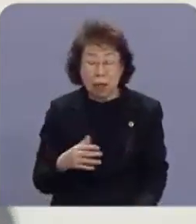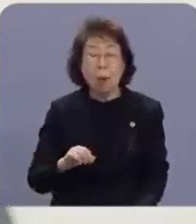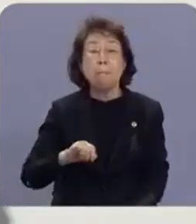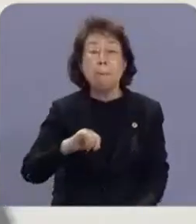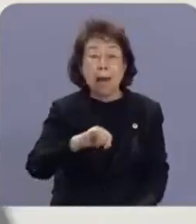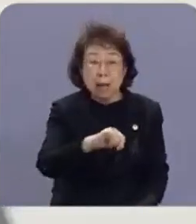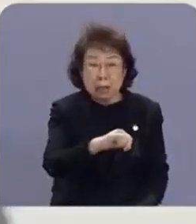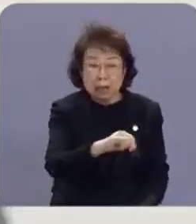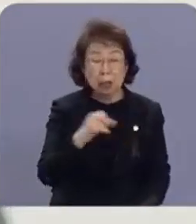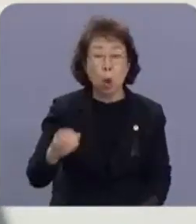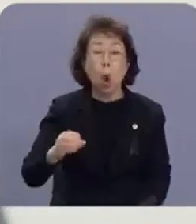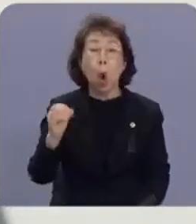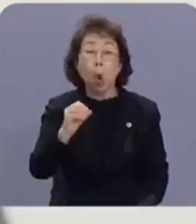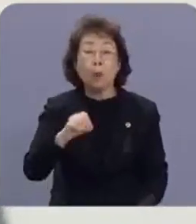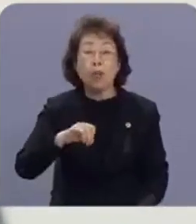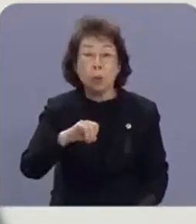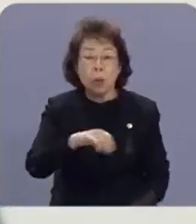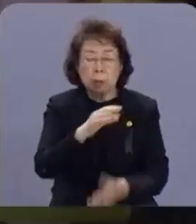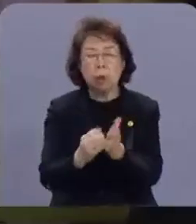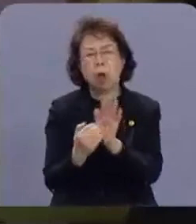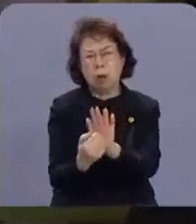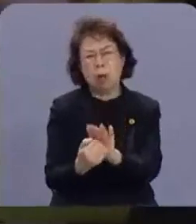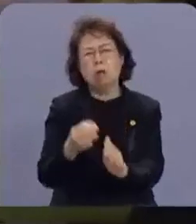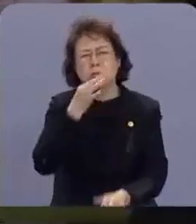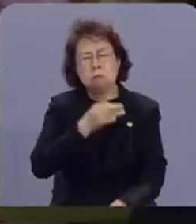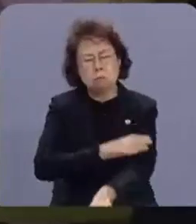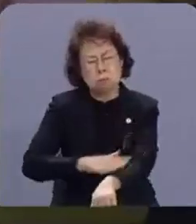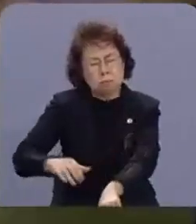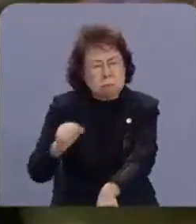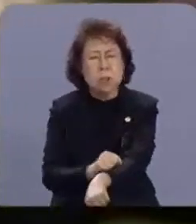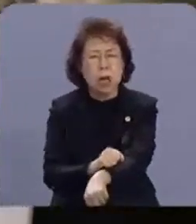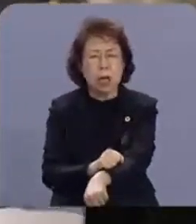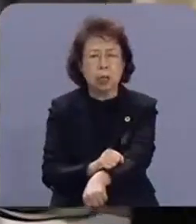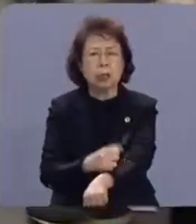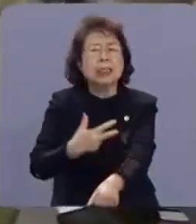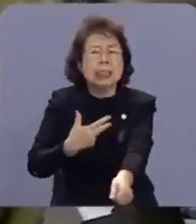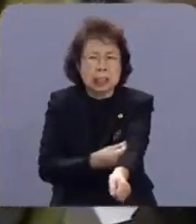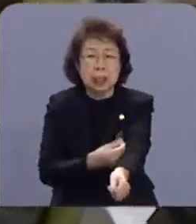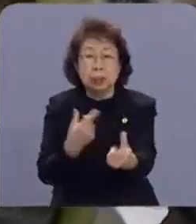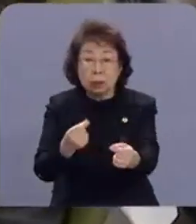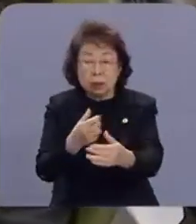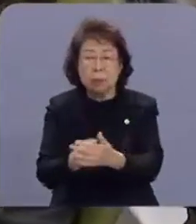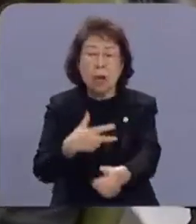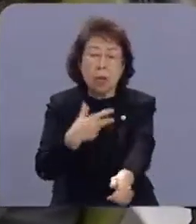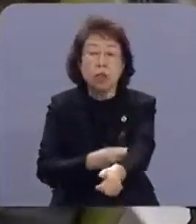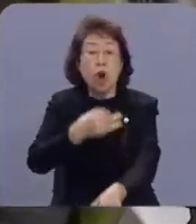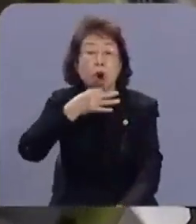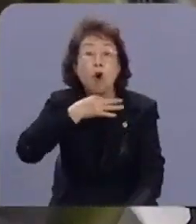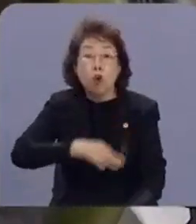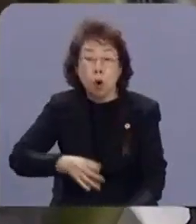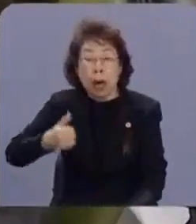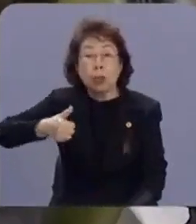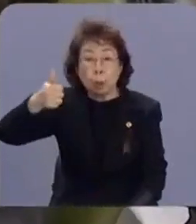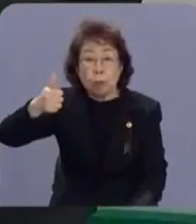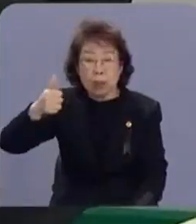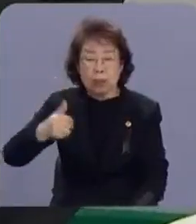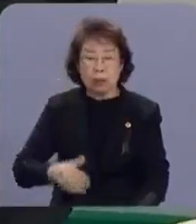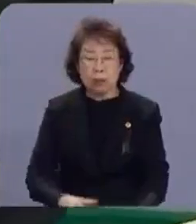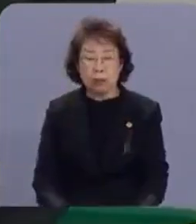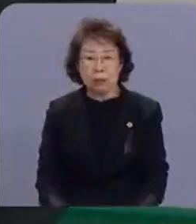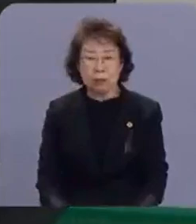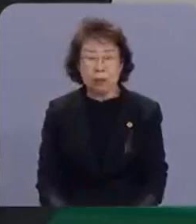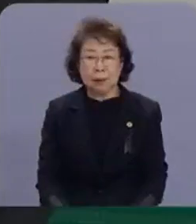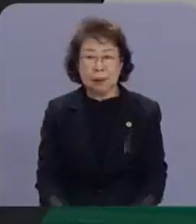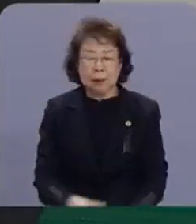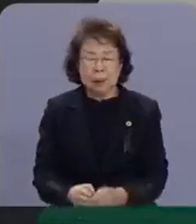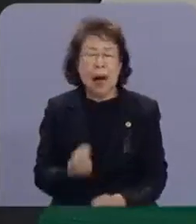대해 오미크론 변이까지 대응할 수 있게 개발된 개량 백신으로 접종 효과가 높다고 밝혔습니다.